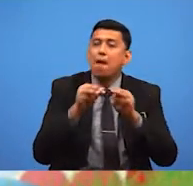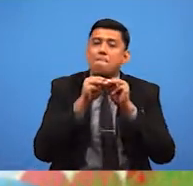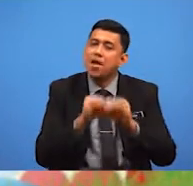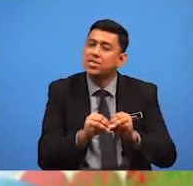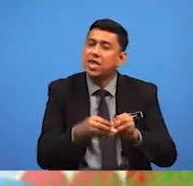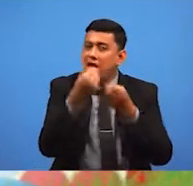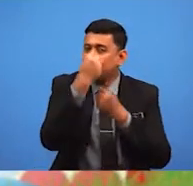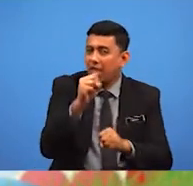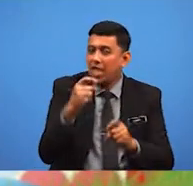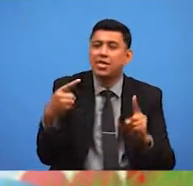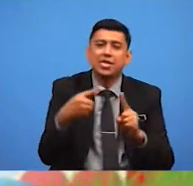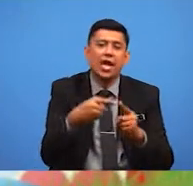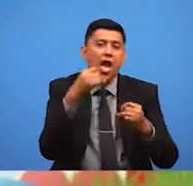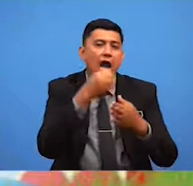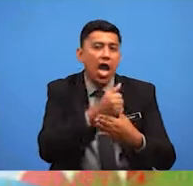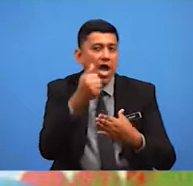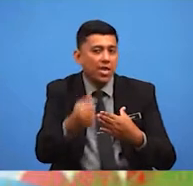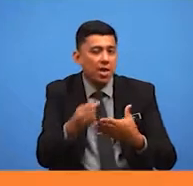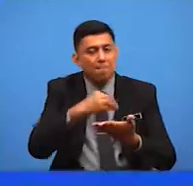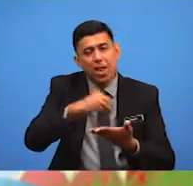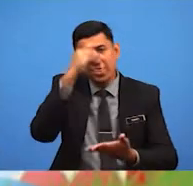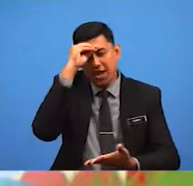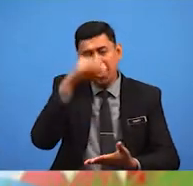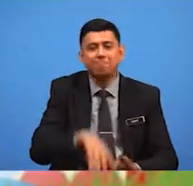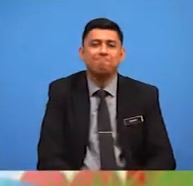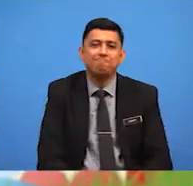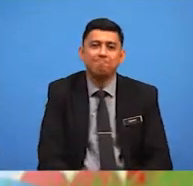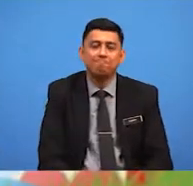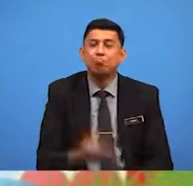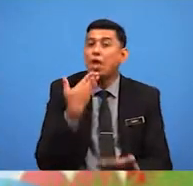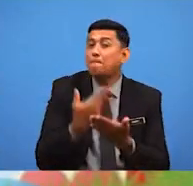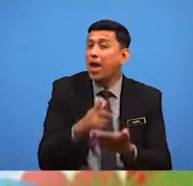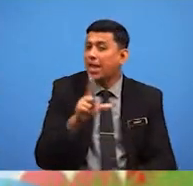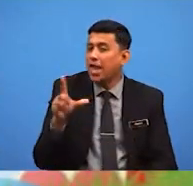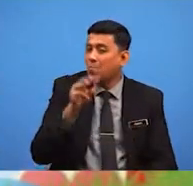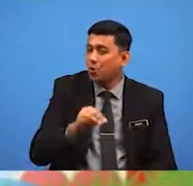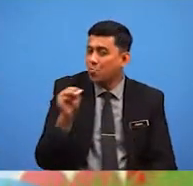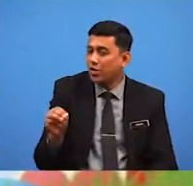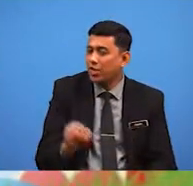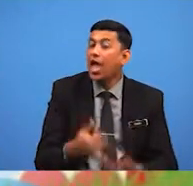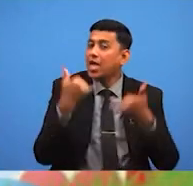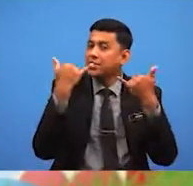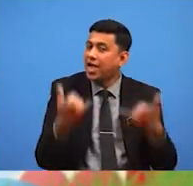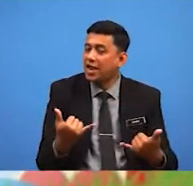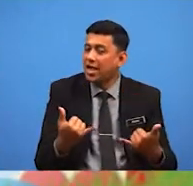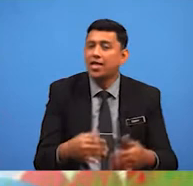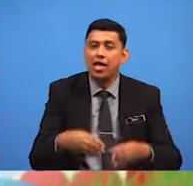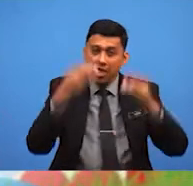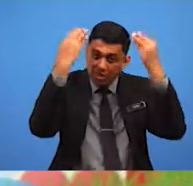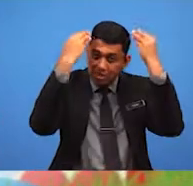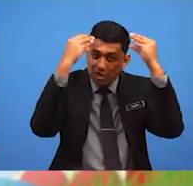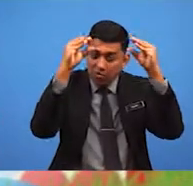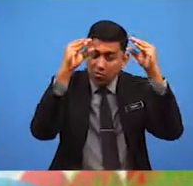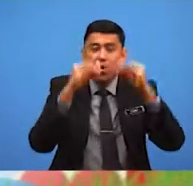setia hingga ke akhir pembelajaran ini. Baiklah, murid-murid. Sekarang, cikgu